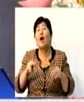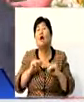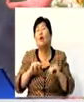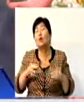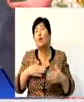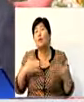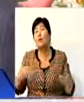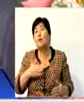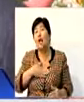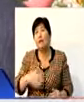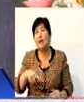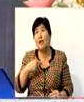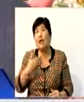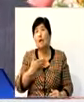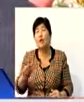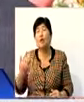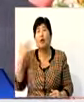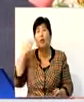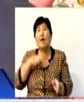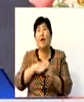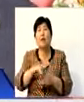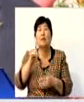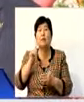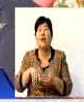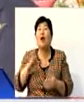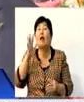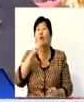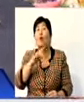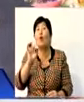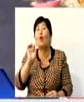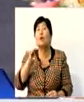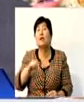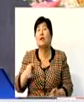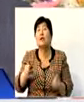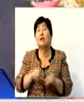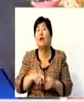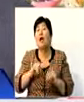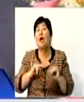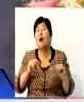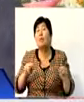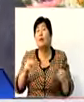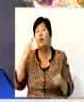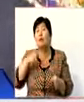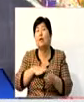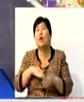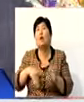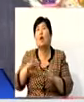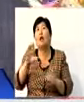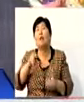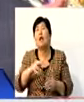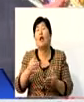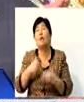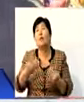көп-көп рахметімді айтамын. Солардың үміттерін ақтаймын деп сенемін. Алдағы уақытта ұлытты апайларым үмітін ақтап, жоғары бал алып беремін деген